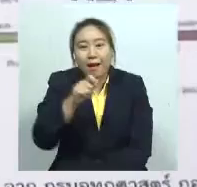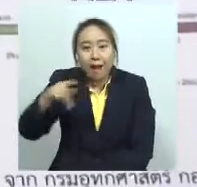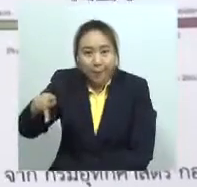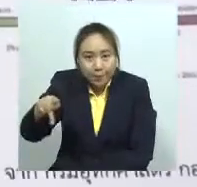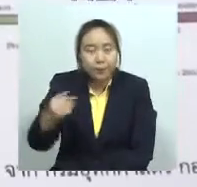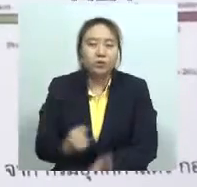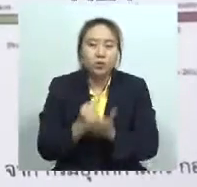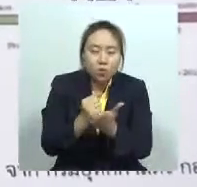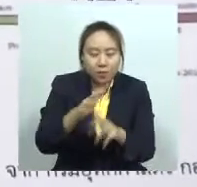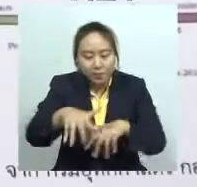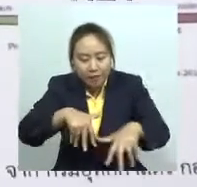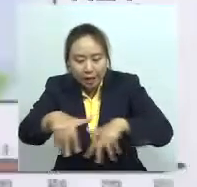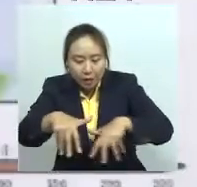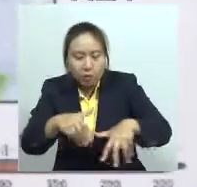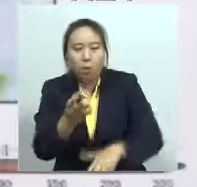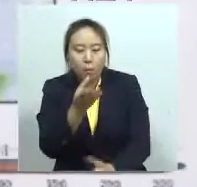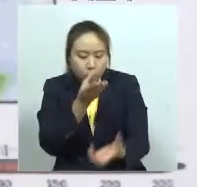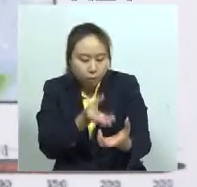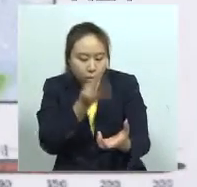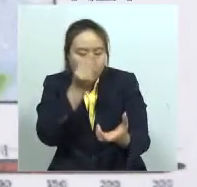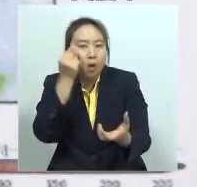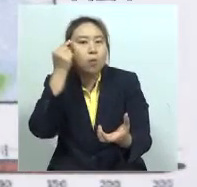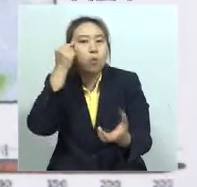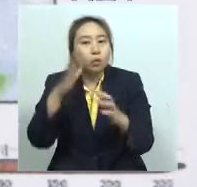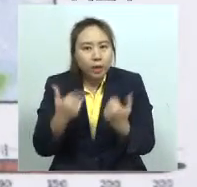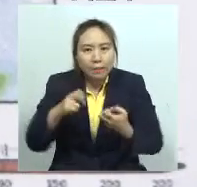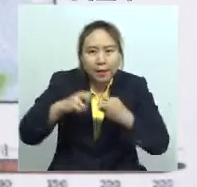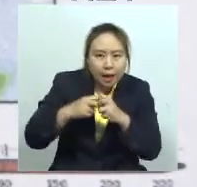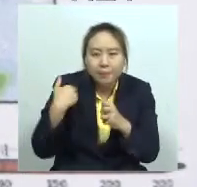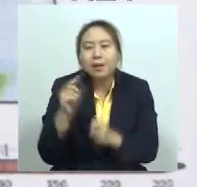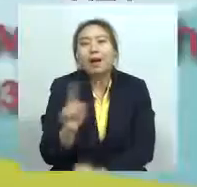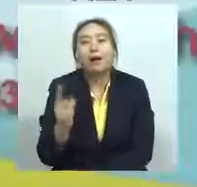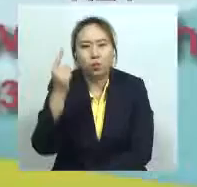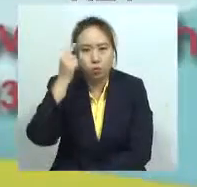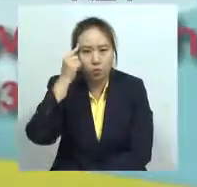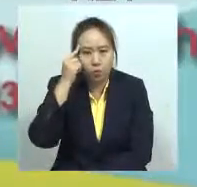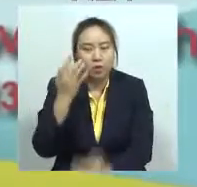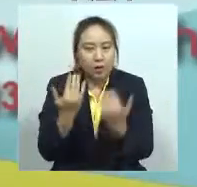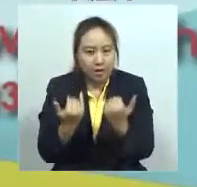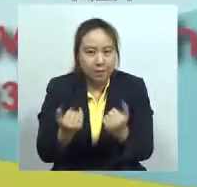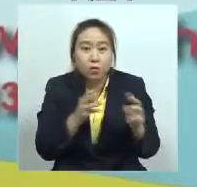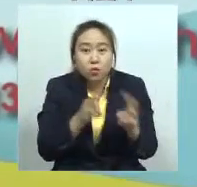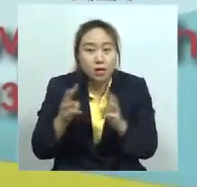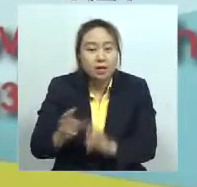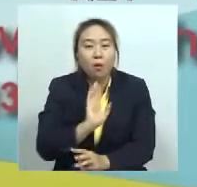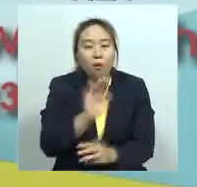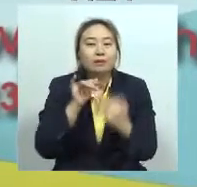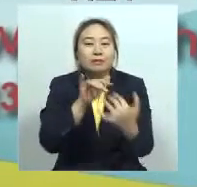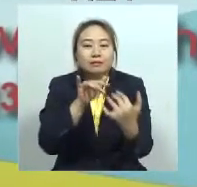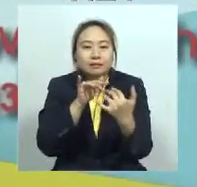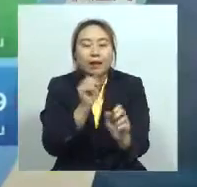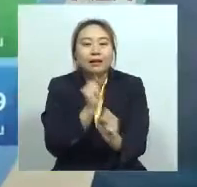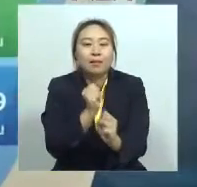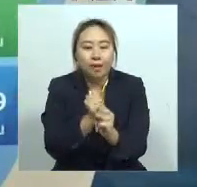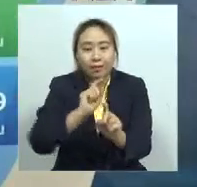เพื่อให้พี่น้องประชาชนได้รู้และเข้าใจถึงสถานการณ์ที่เกิดขึ้นอีกด้วยซึ่งถือเป็นอีกหนึ่งช่องทางในการสื่อสารและการทำง